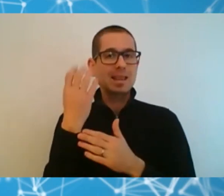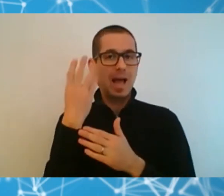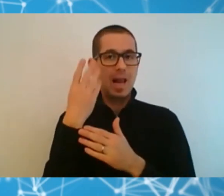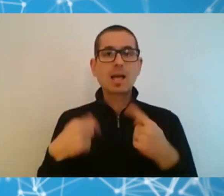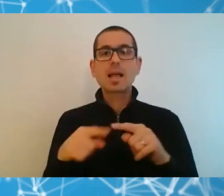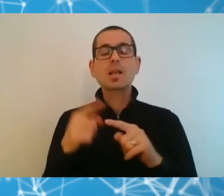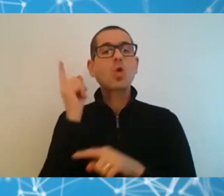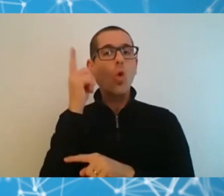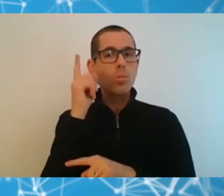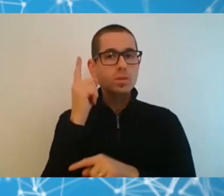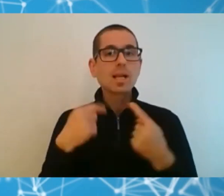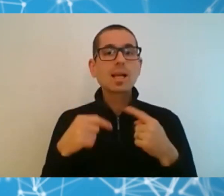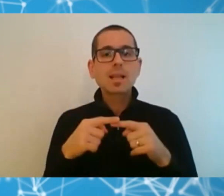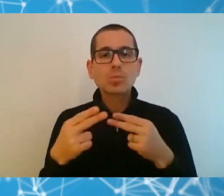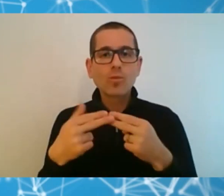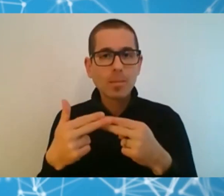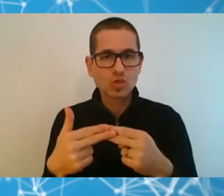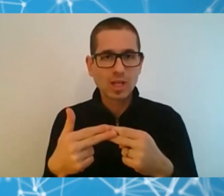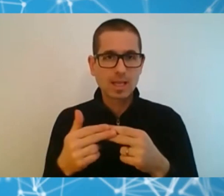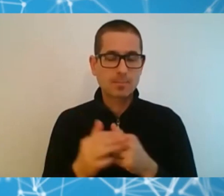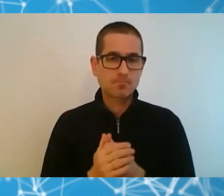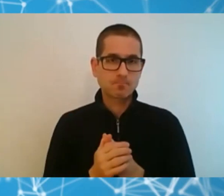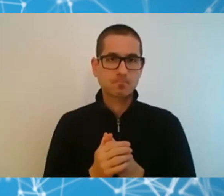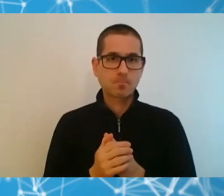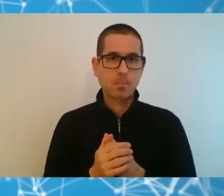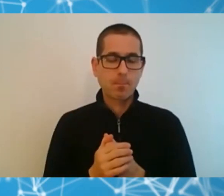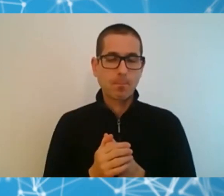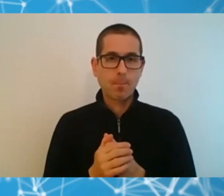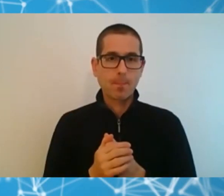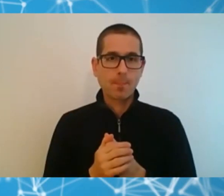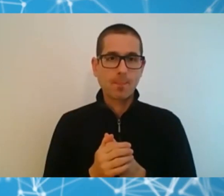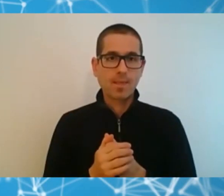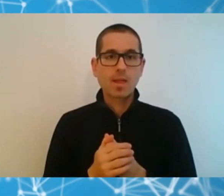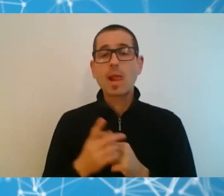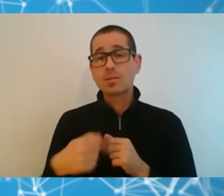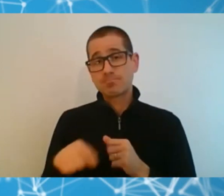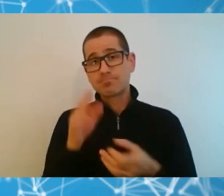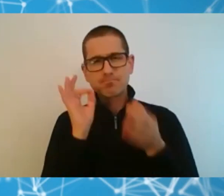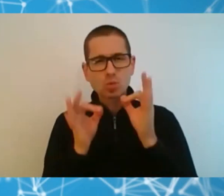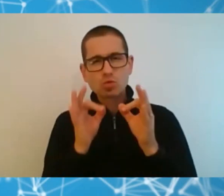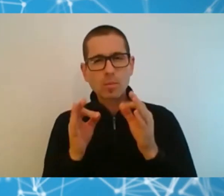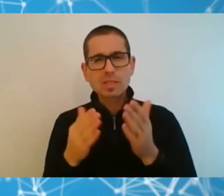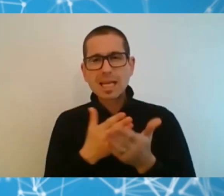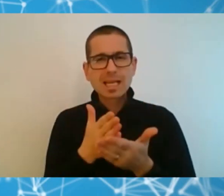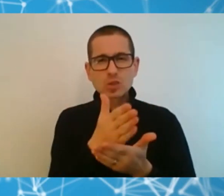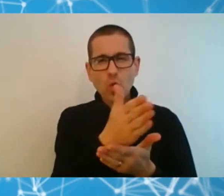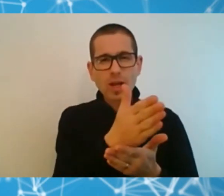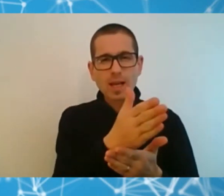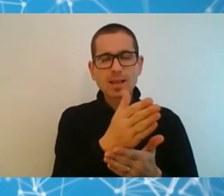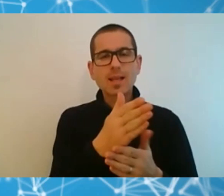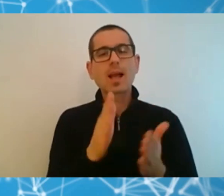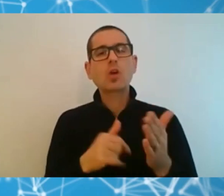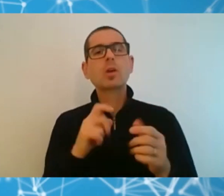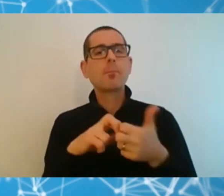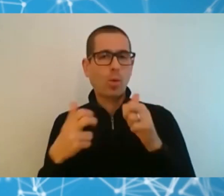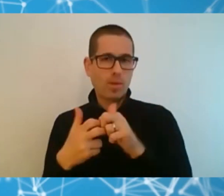da smo v bližini. Tako da se skušamo izogniti kakršnimkoli problemom s te strani.